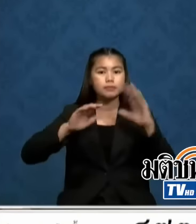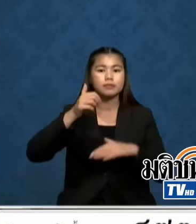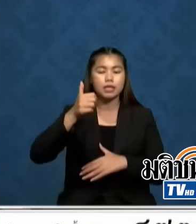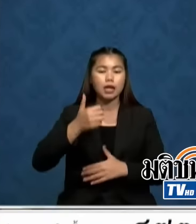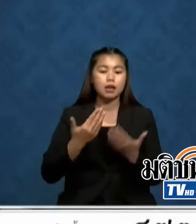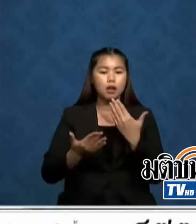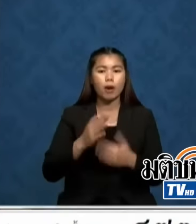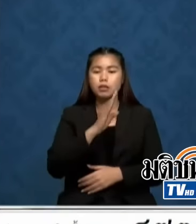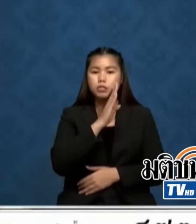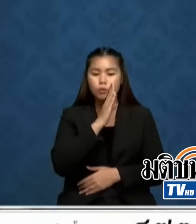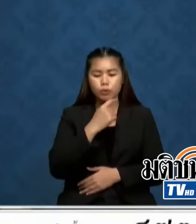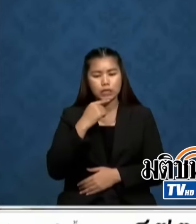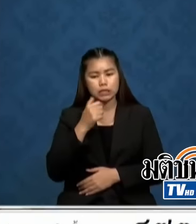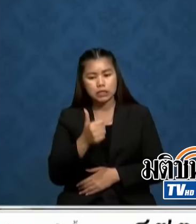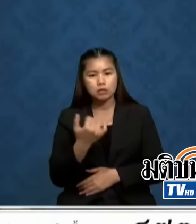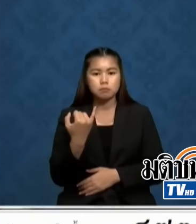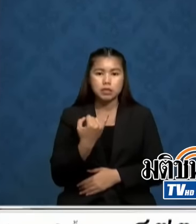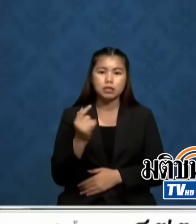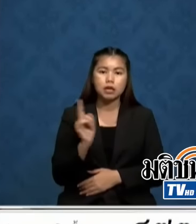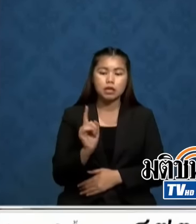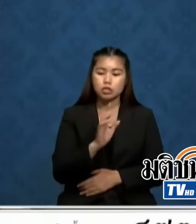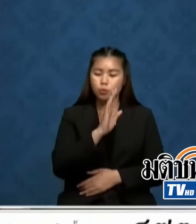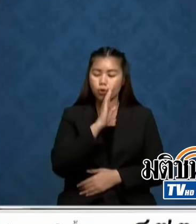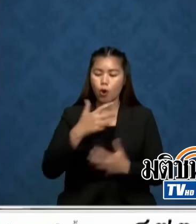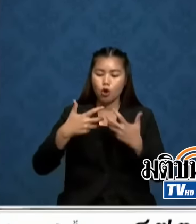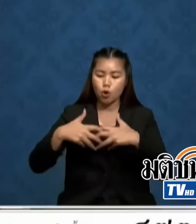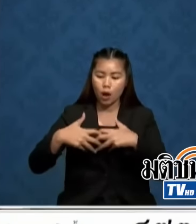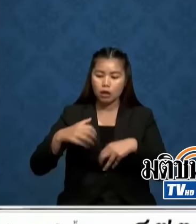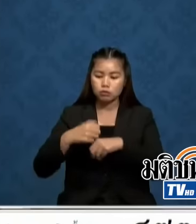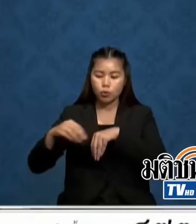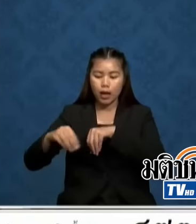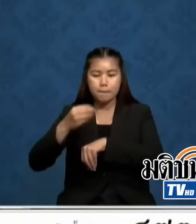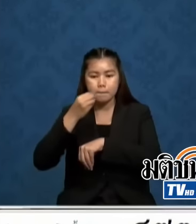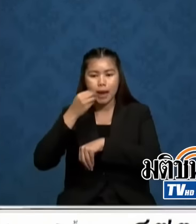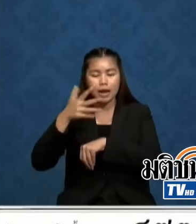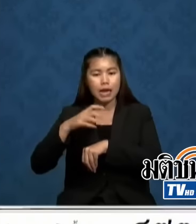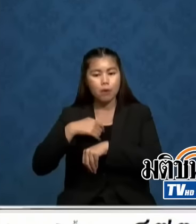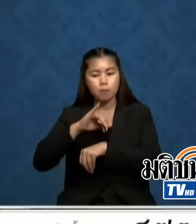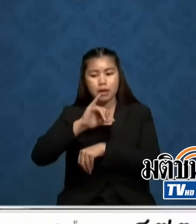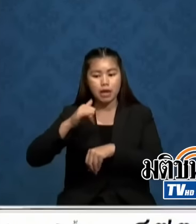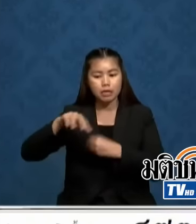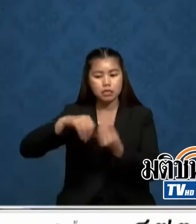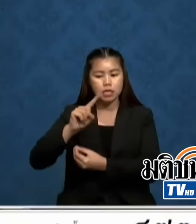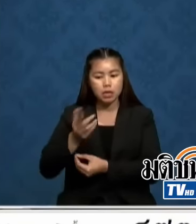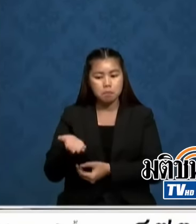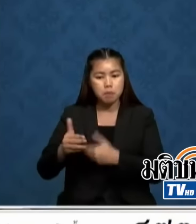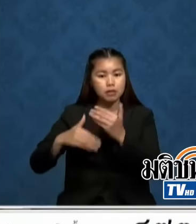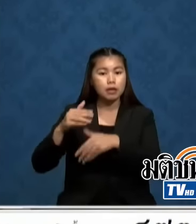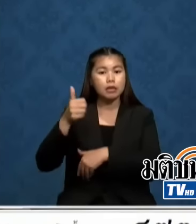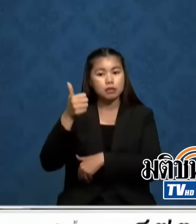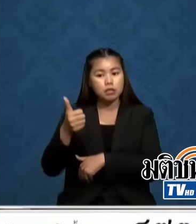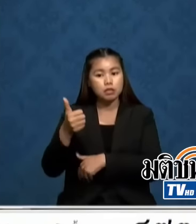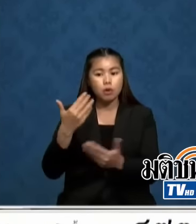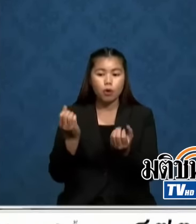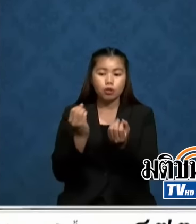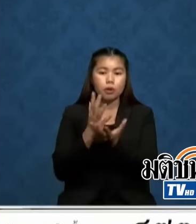หรือคิดว่ามันดีหรือไม่ที่โรงงานเหล่านั้นจะมาช่วยกระตุ้นเศรษฐกิจหากเทียบกับผลกระทบที่จะเกิดขึ้นกับสิ่งแวด